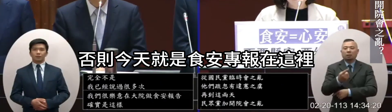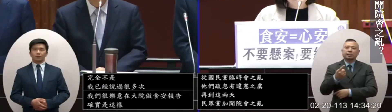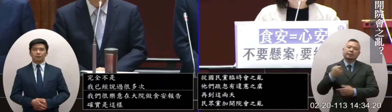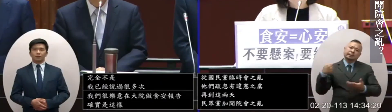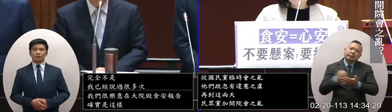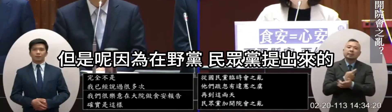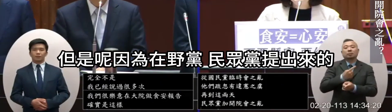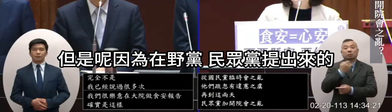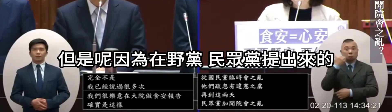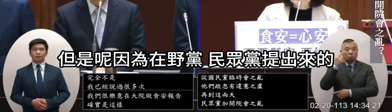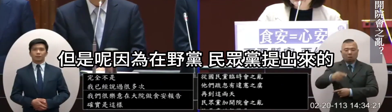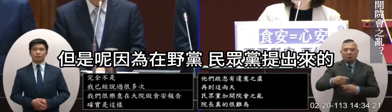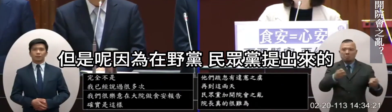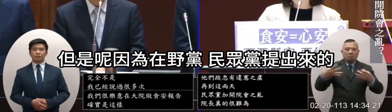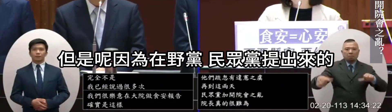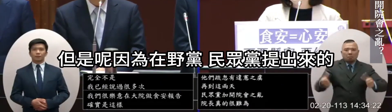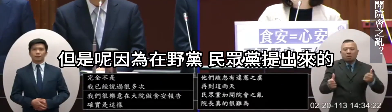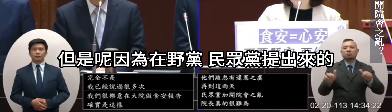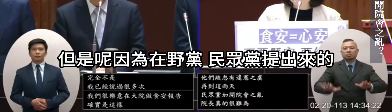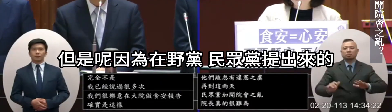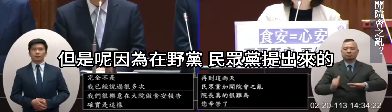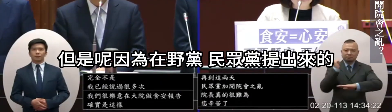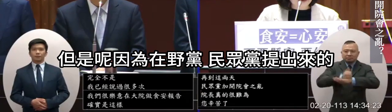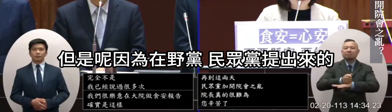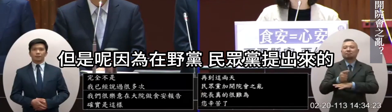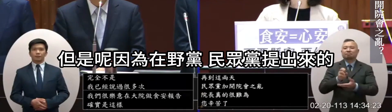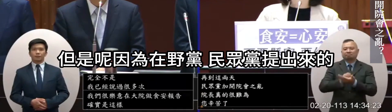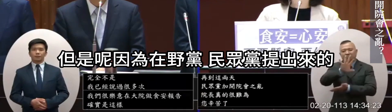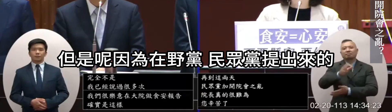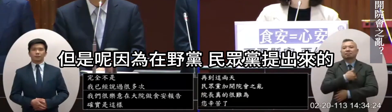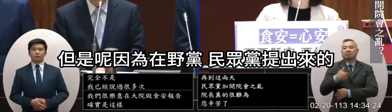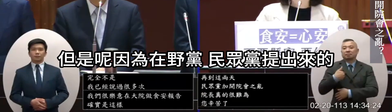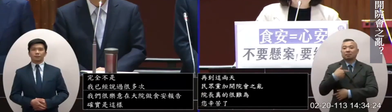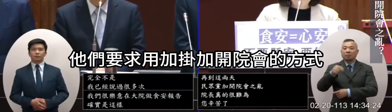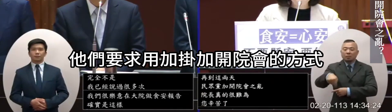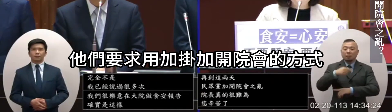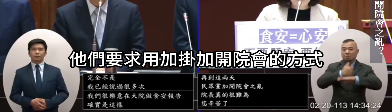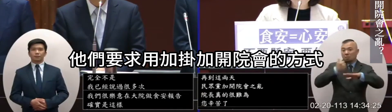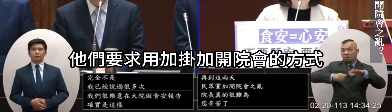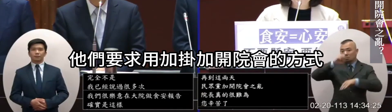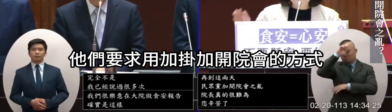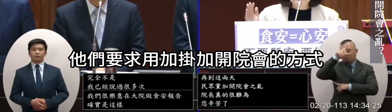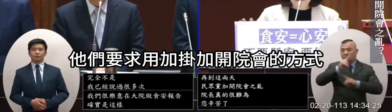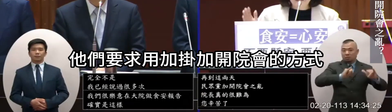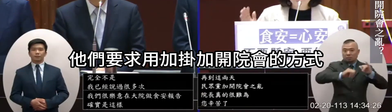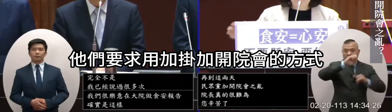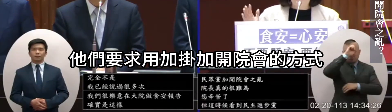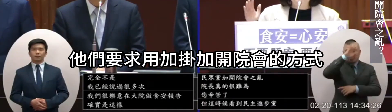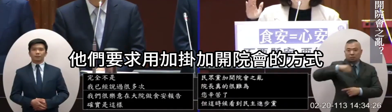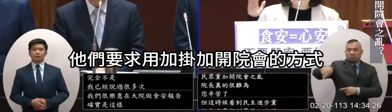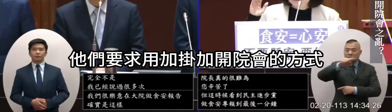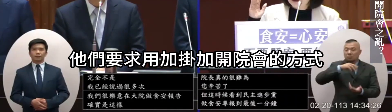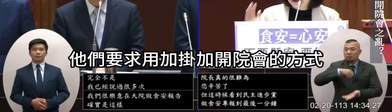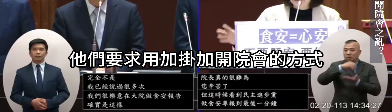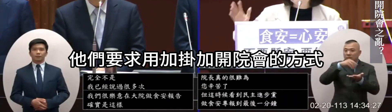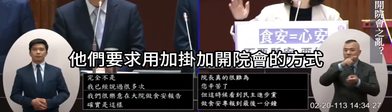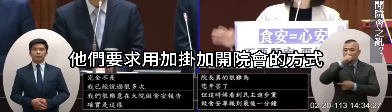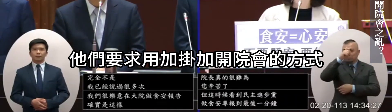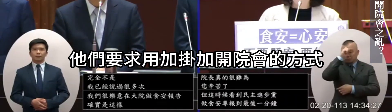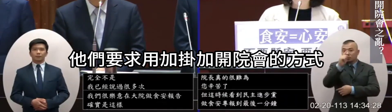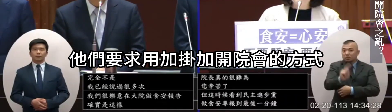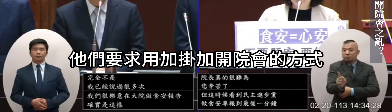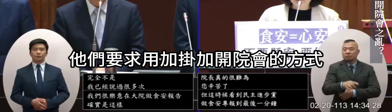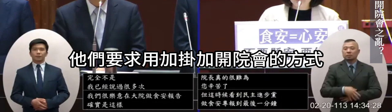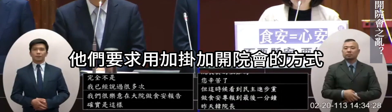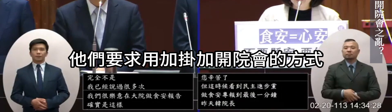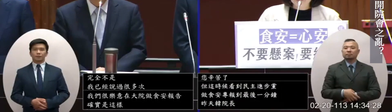这里。但是呢，因为在野党民众党提出来的，他们要求用加开